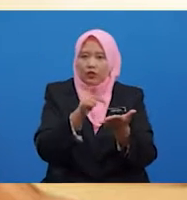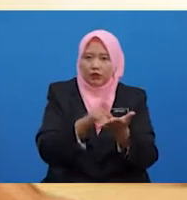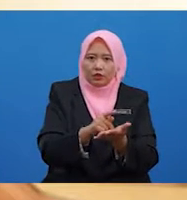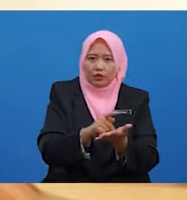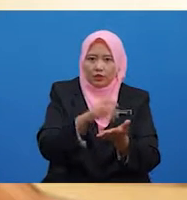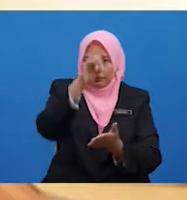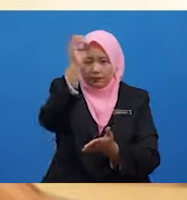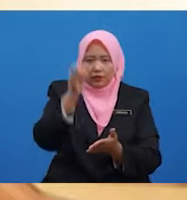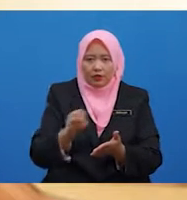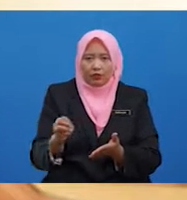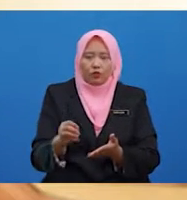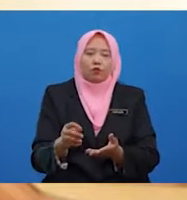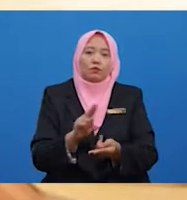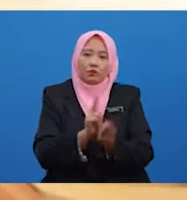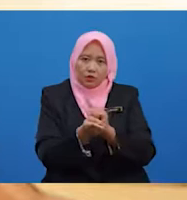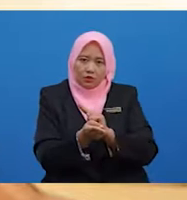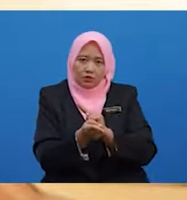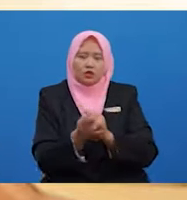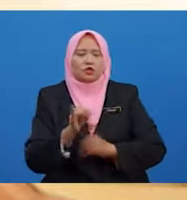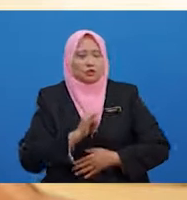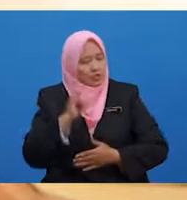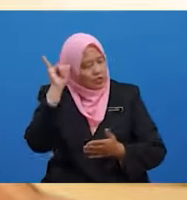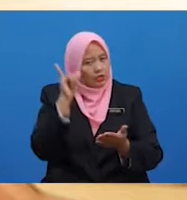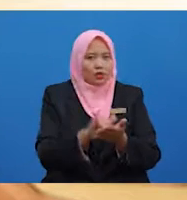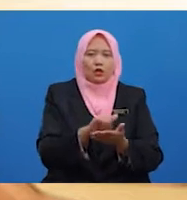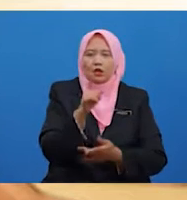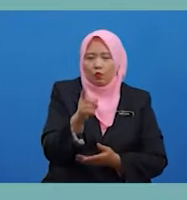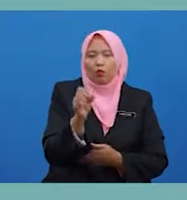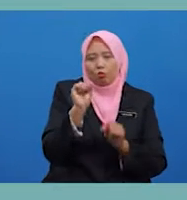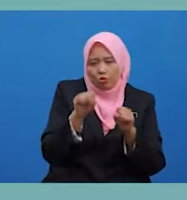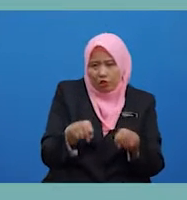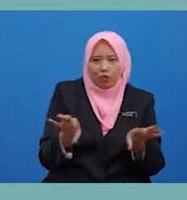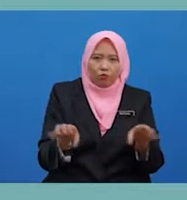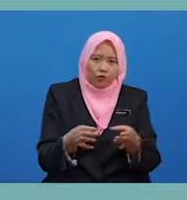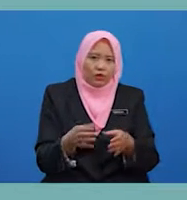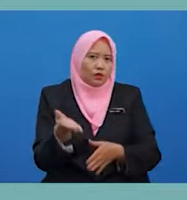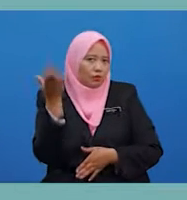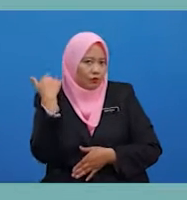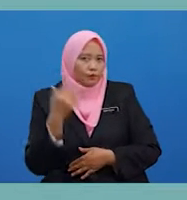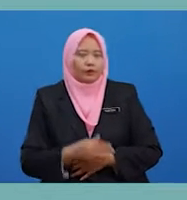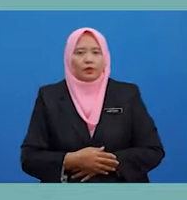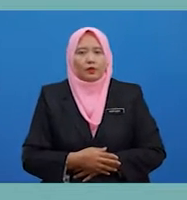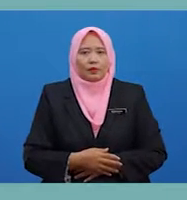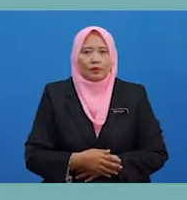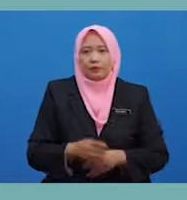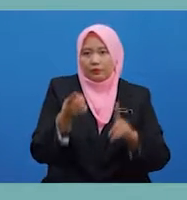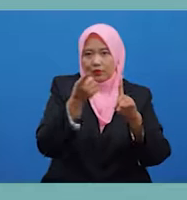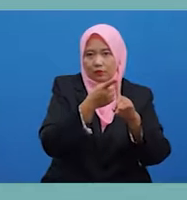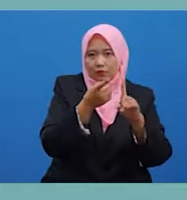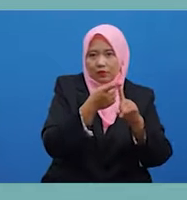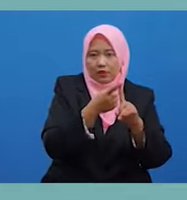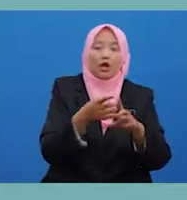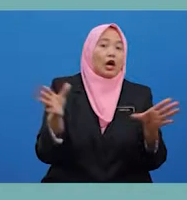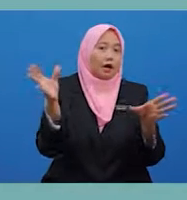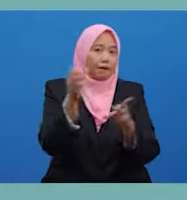dari pelajaran yang lepas. Baiklah, mari kita lihat sekali lagi. Pertama, pelajar haruslah